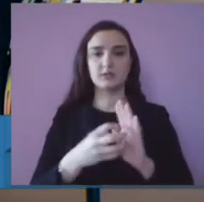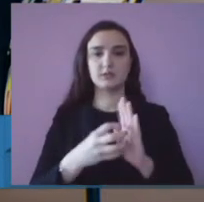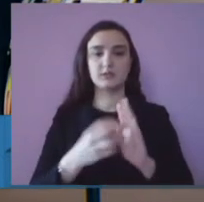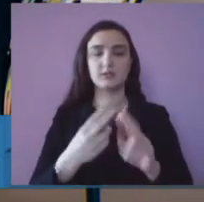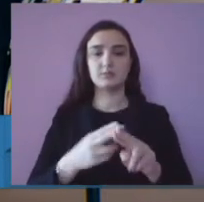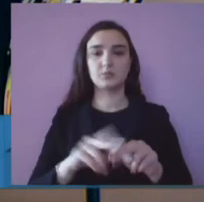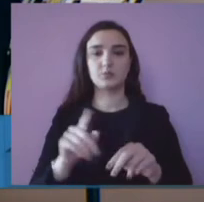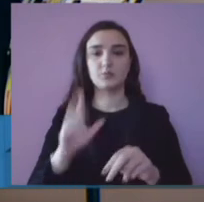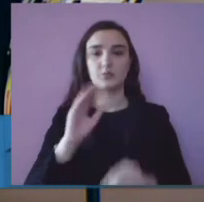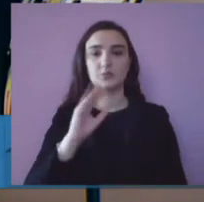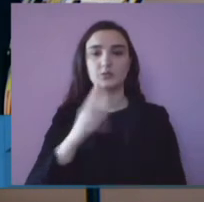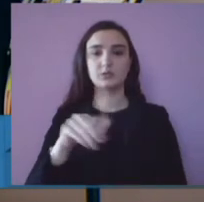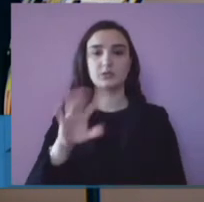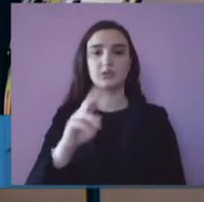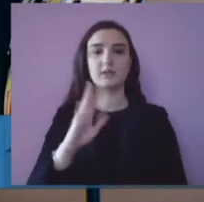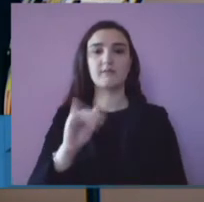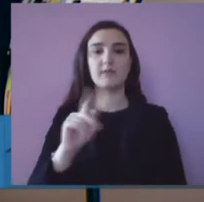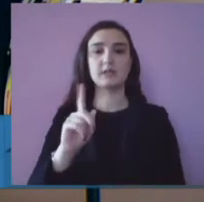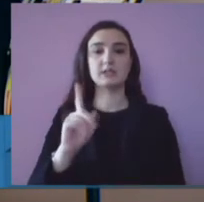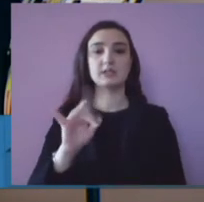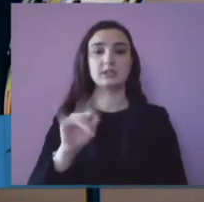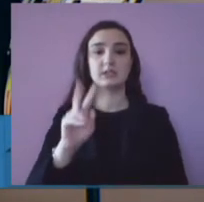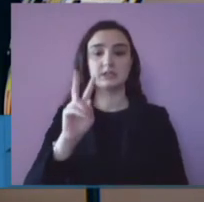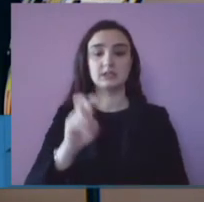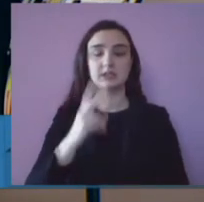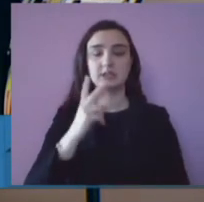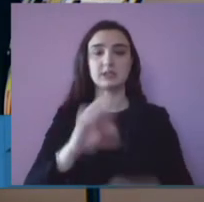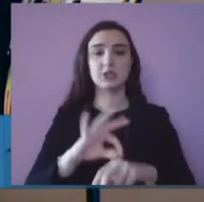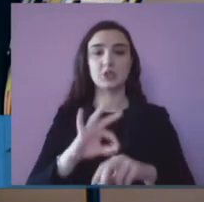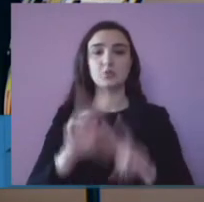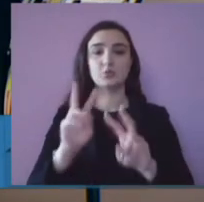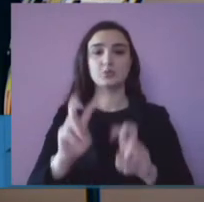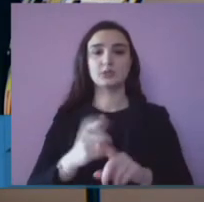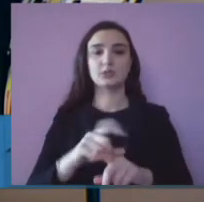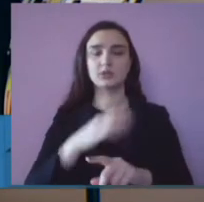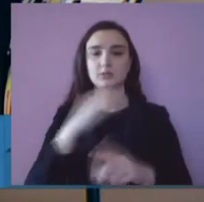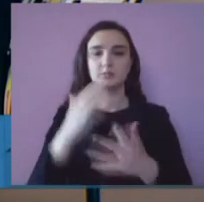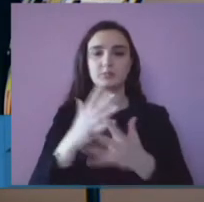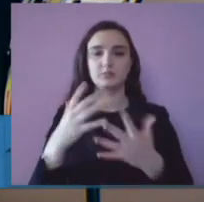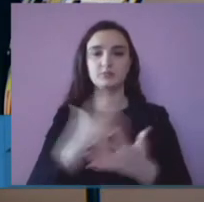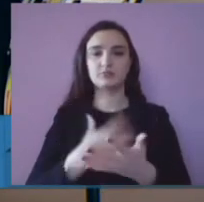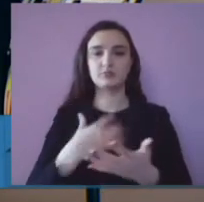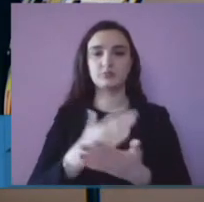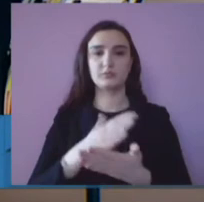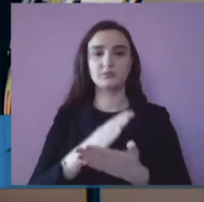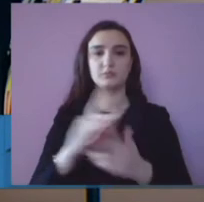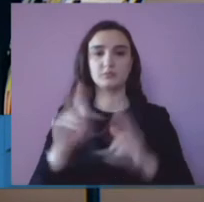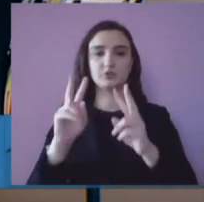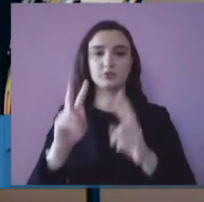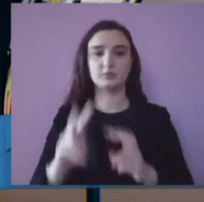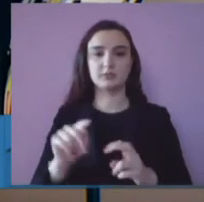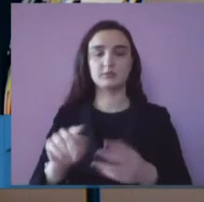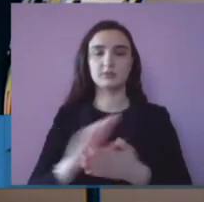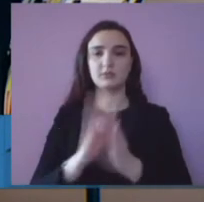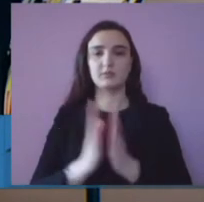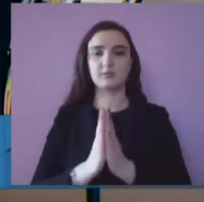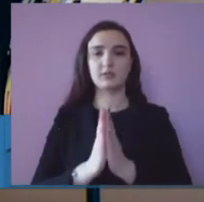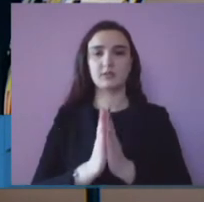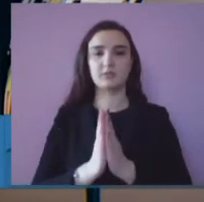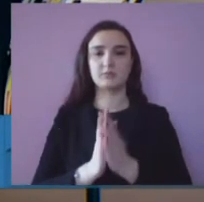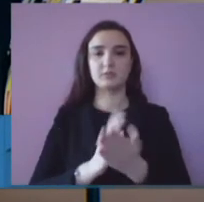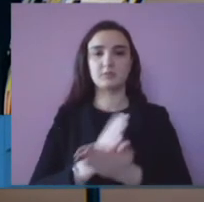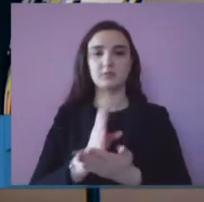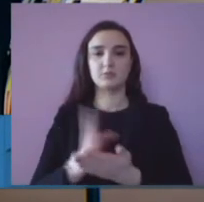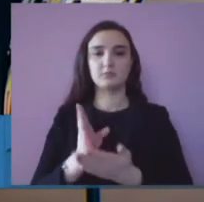როდესაც კვანძის დიაგნოზი დადგინდება, ძალიან დიდი მნიშვნელობა აქვს, რომ შეფასდეს აი ამ ყველა კუთხით.